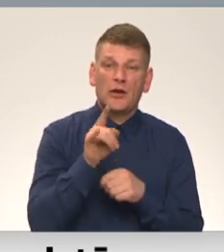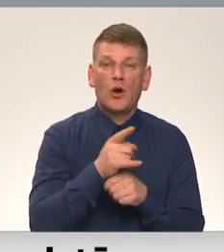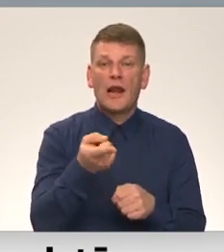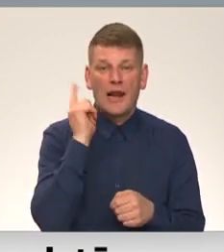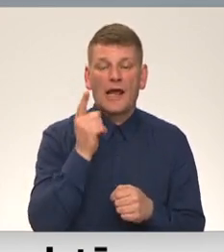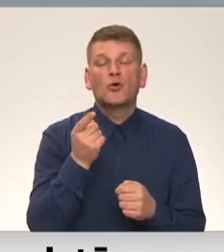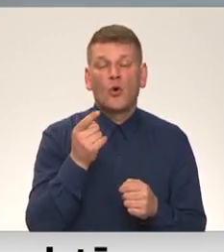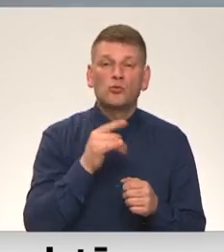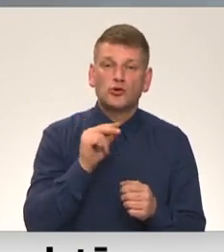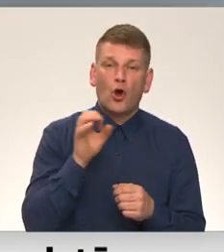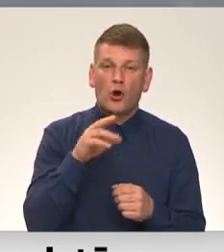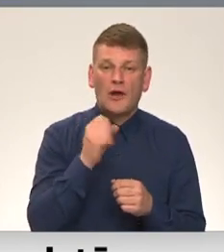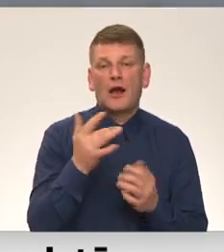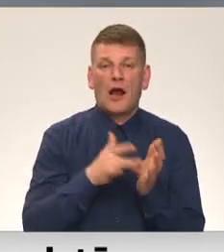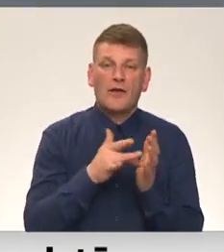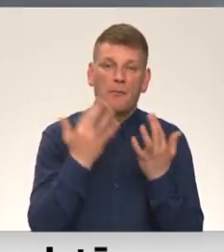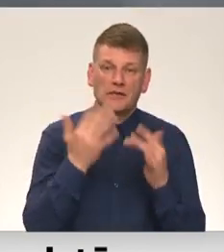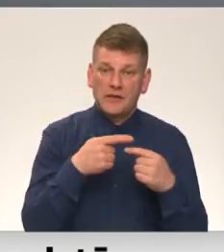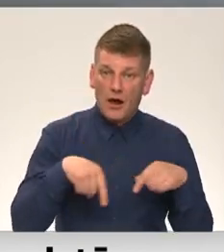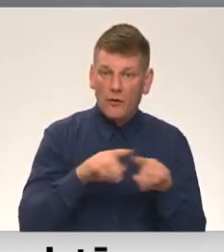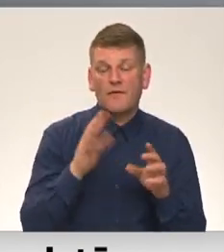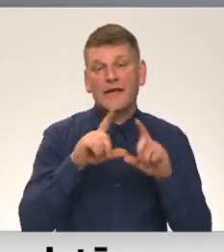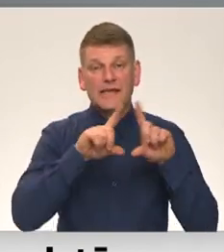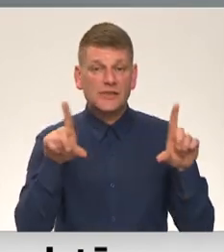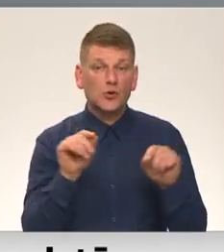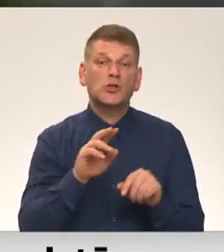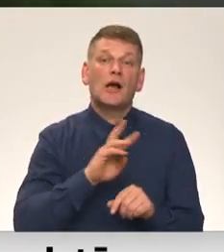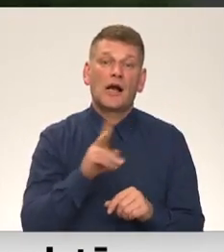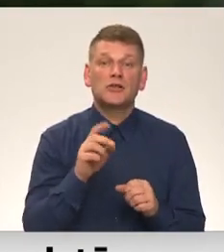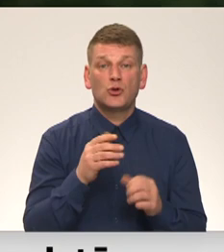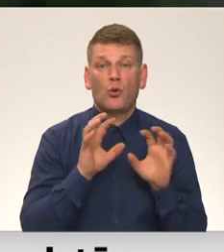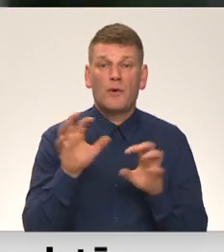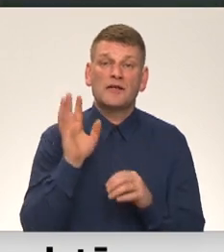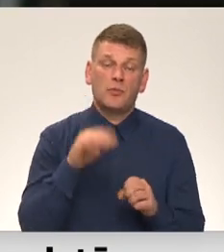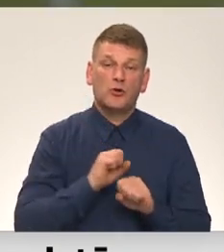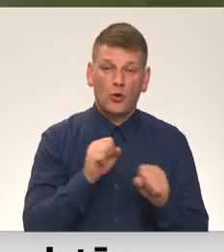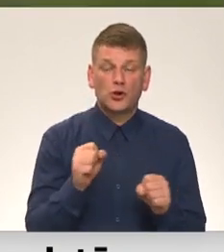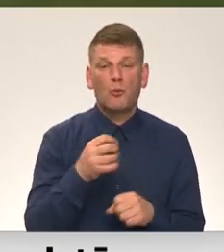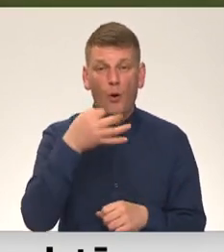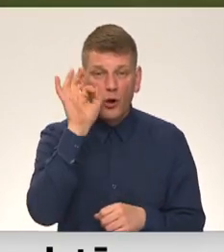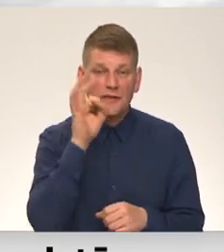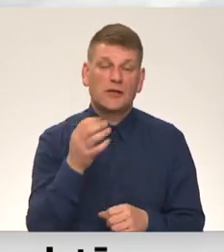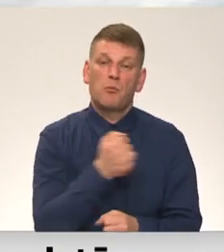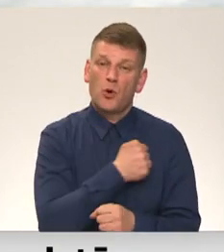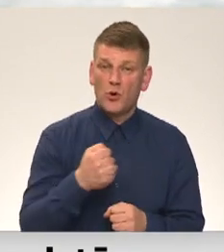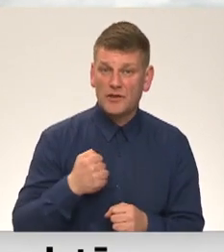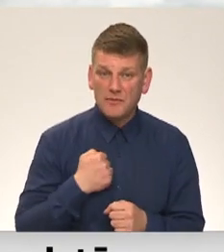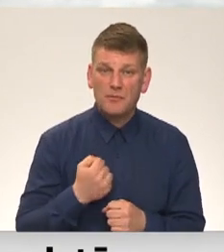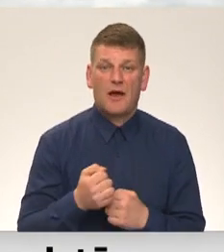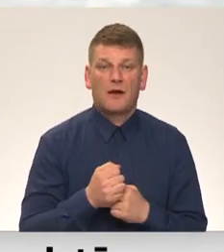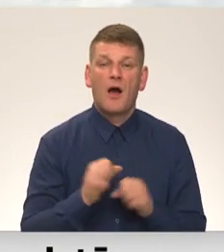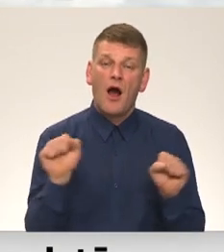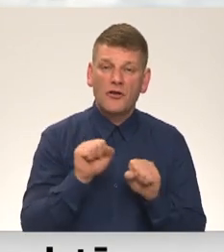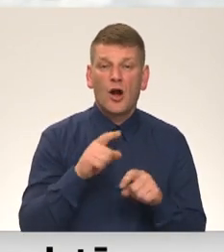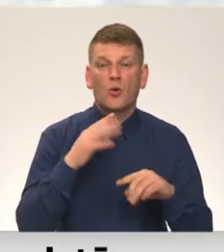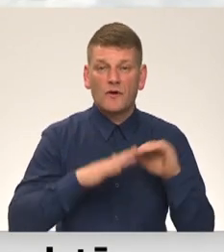kādu pasākumu. Tāpat tas palīdzēs institūcijām, kas rūpēs par drošību, piemēram, valsts policijai, nacionālajiem bruņotajiem spēkiem, ātrāk